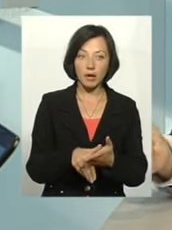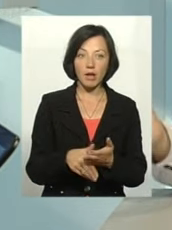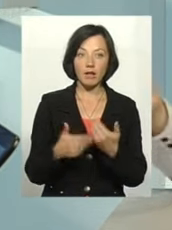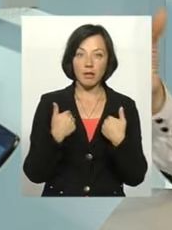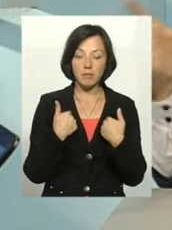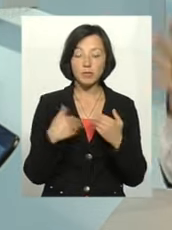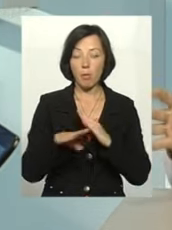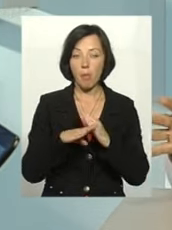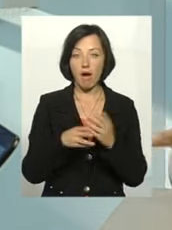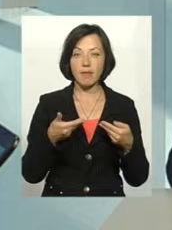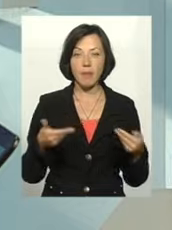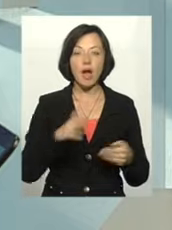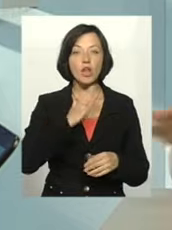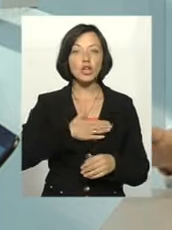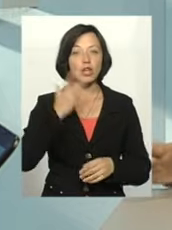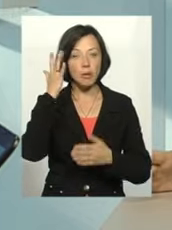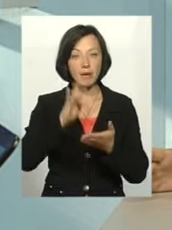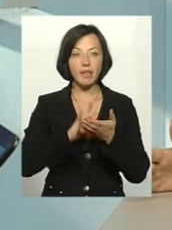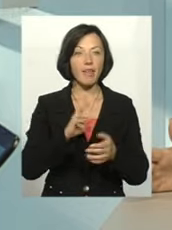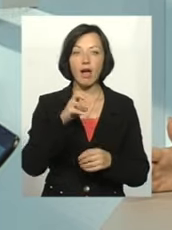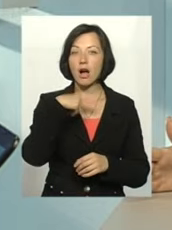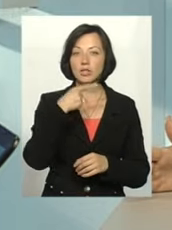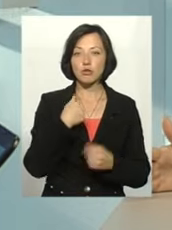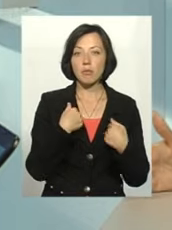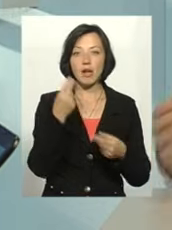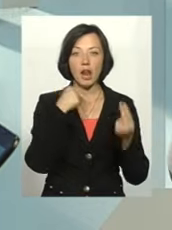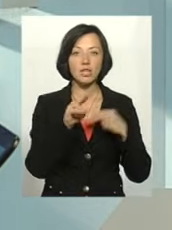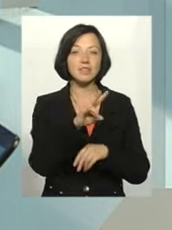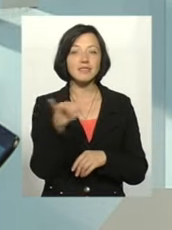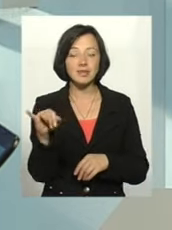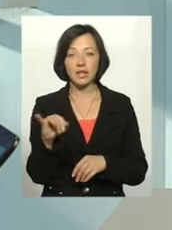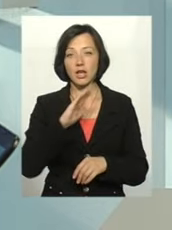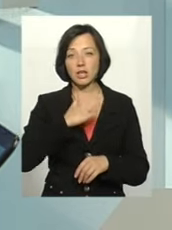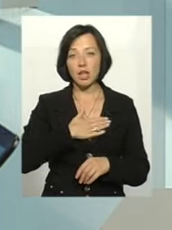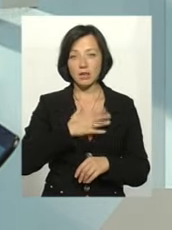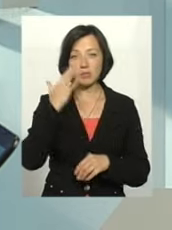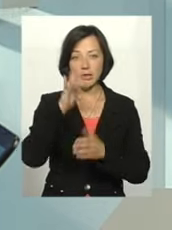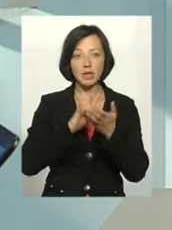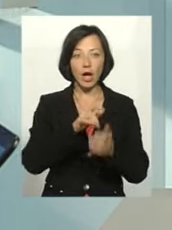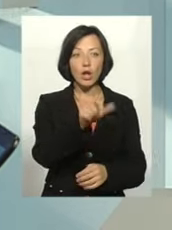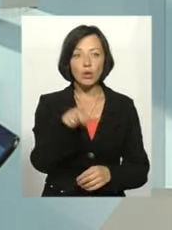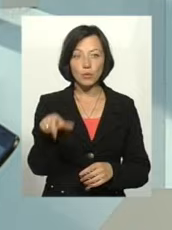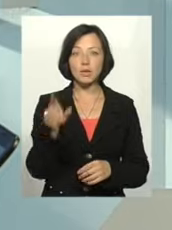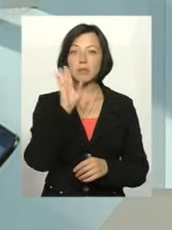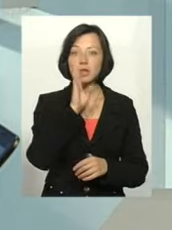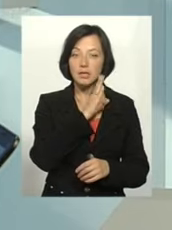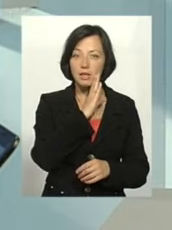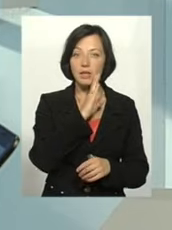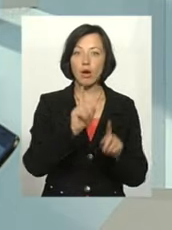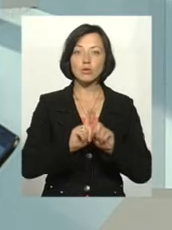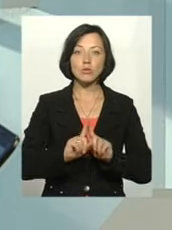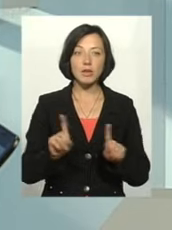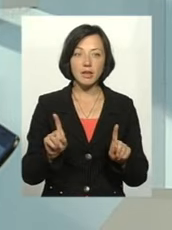коаліції. Тобто наша мета – не казати, що ми краще, ні. Наша мета – сказати, люди, матері,